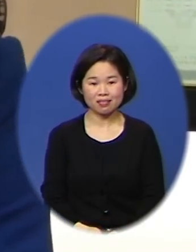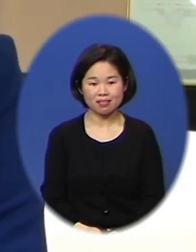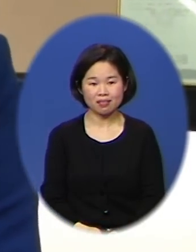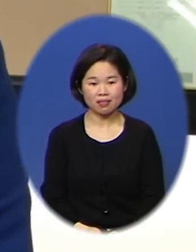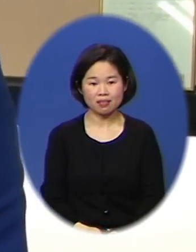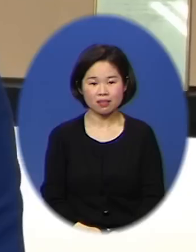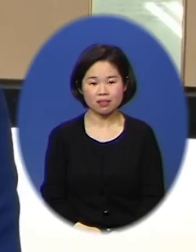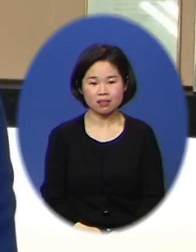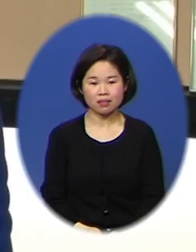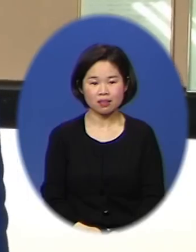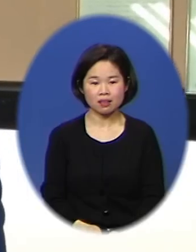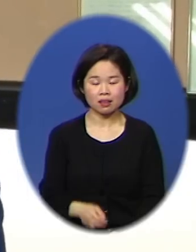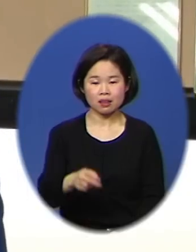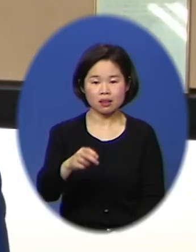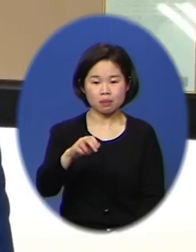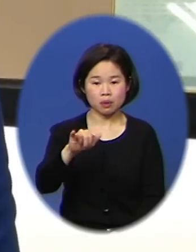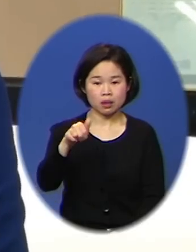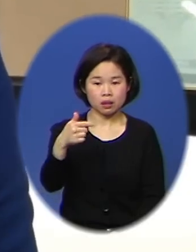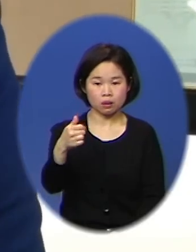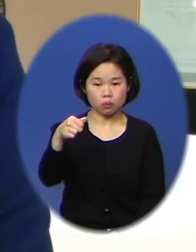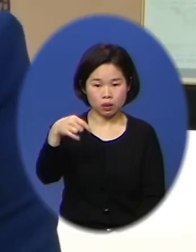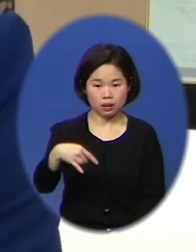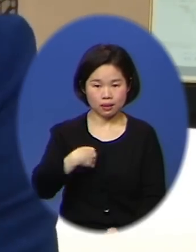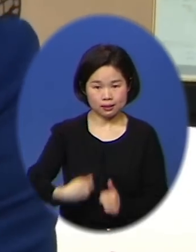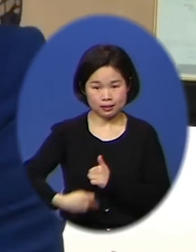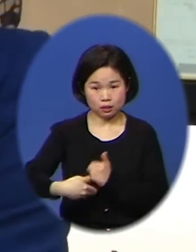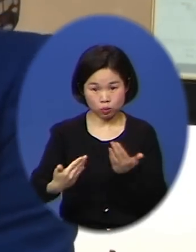그 뭐 민희가 칭찬해서가 아니라